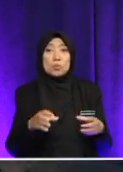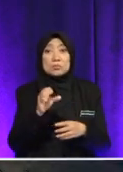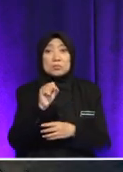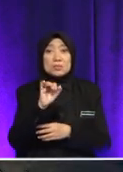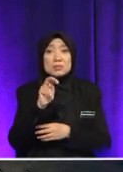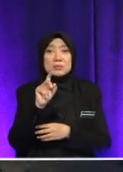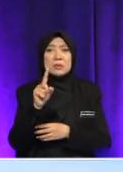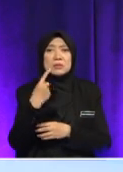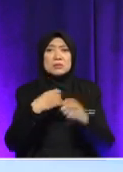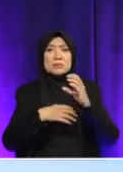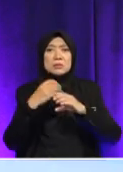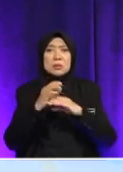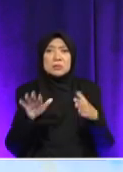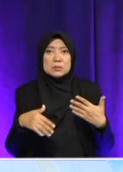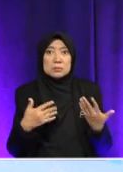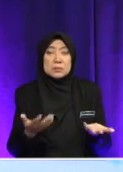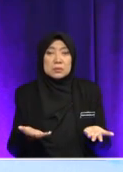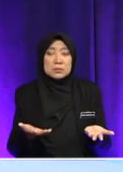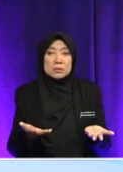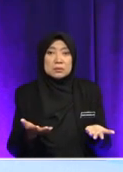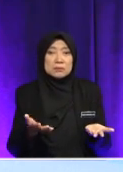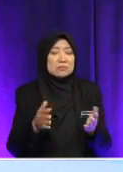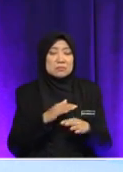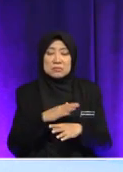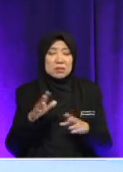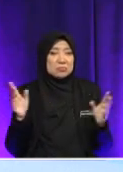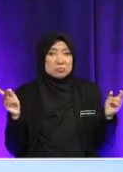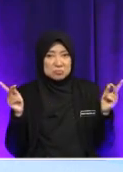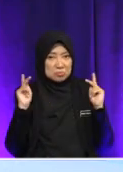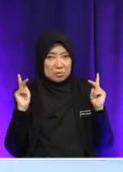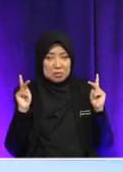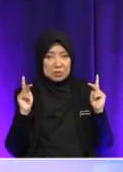aku akan jadi bagus tak begitu